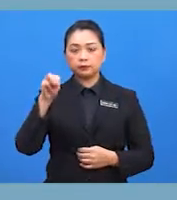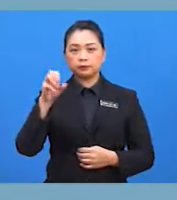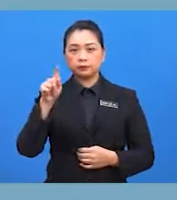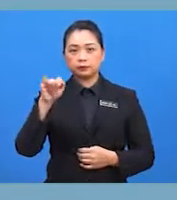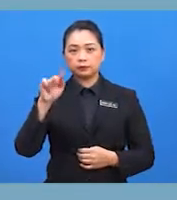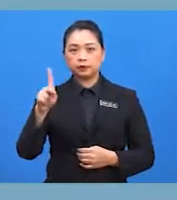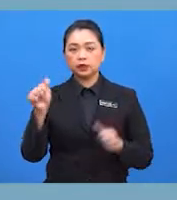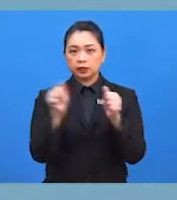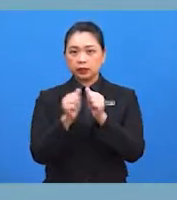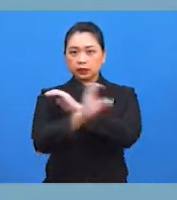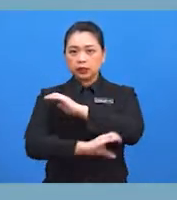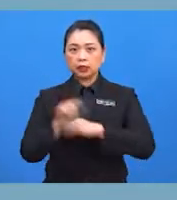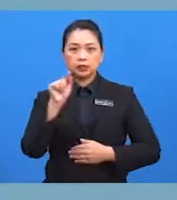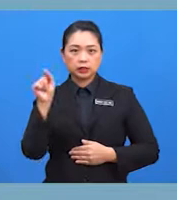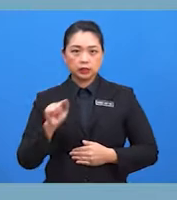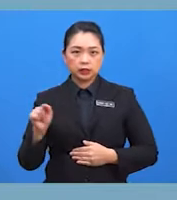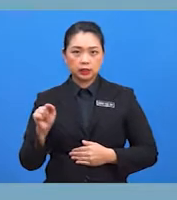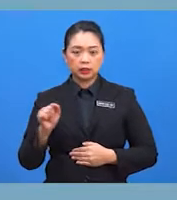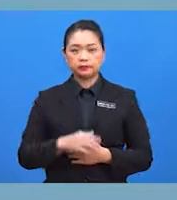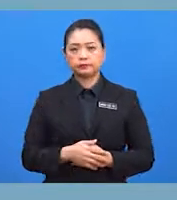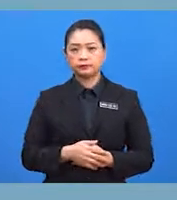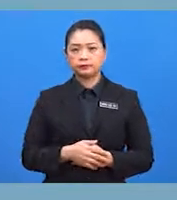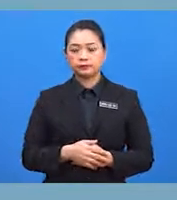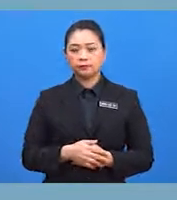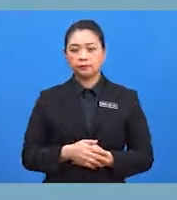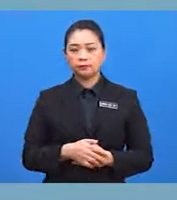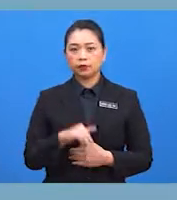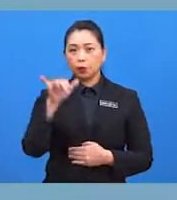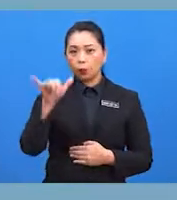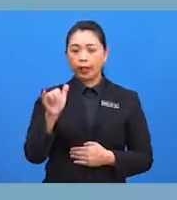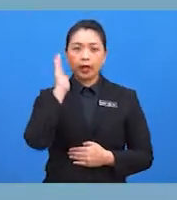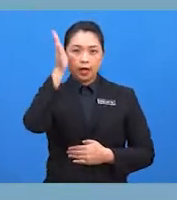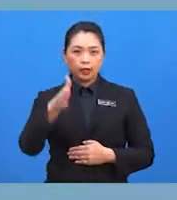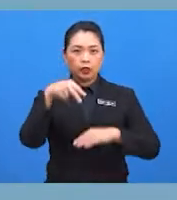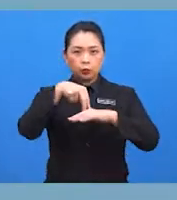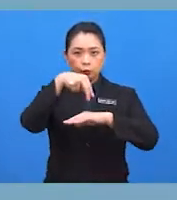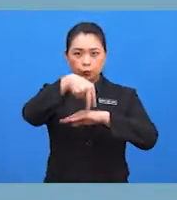2016 menyebabkan keluaran negara Y akan menurun, kita andaikan menjadi